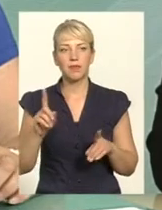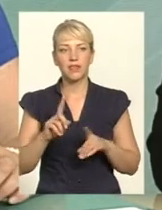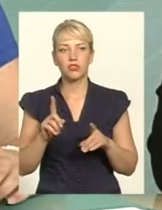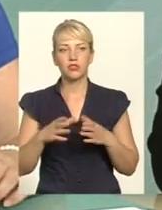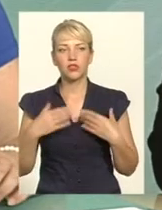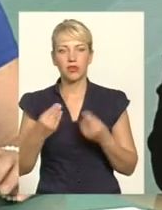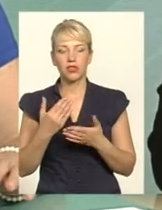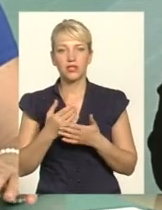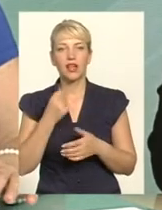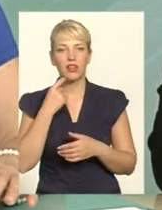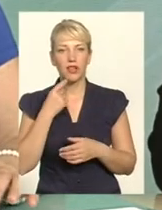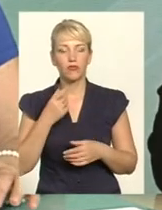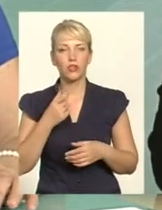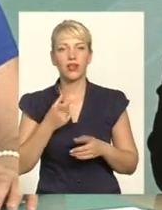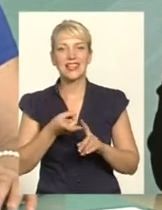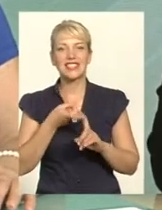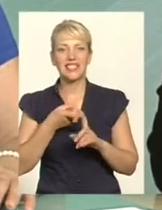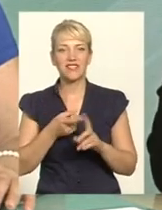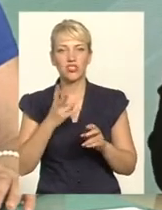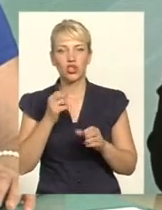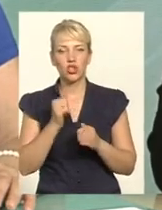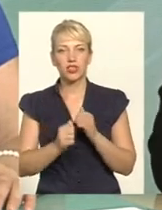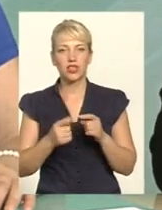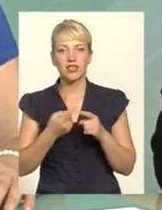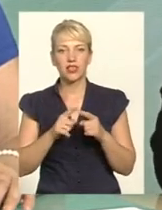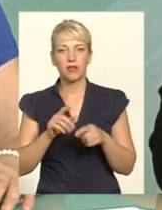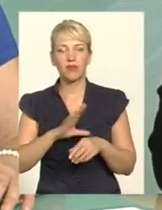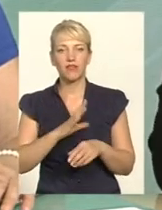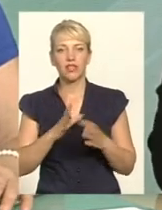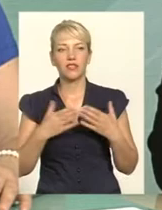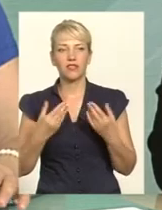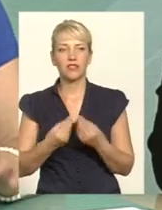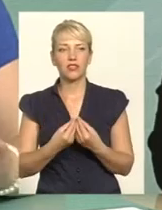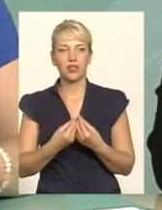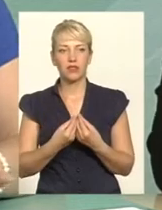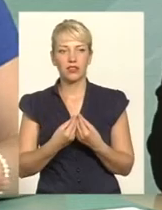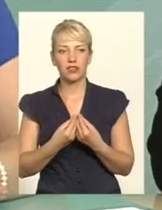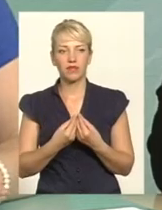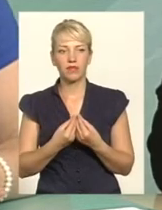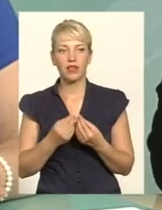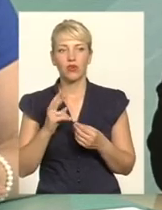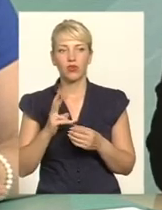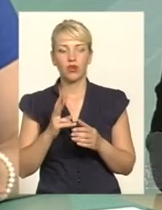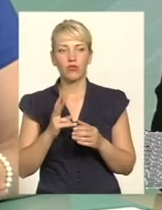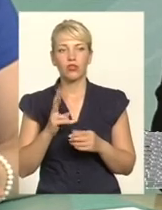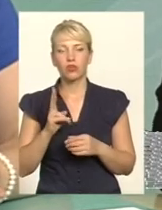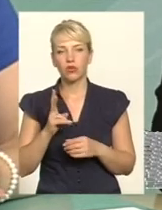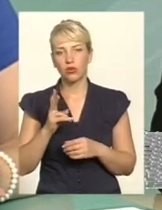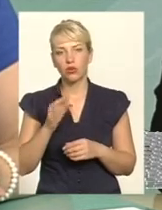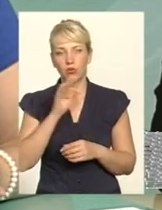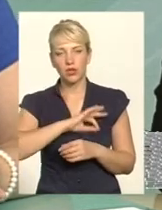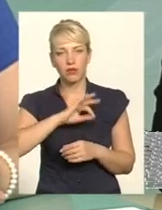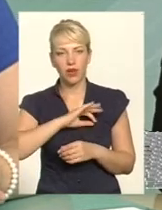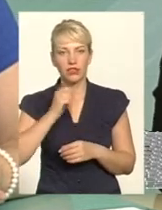алкогольная зависимость, но часто это бывает в семьях, которых никак не относятся к алкоголю, не употребляют и нет.